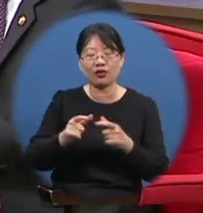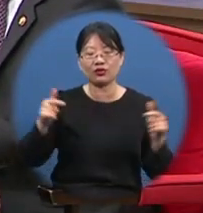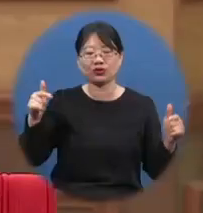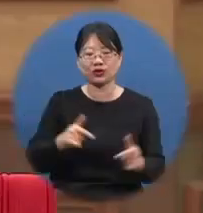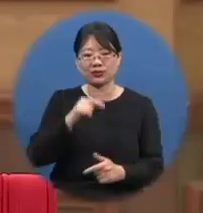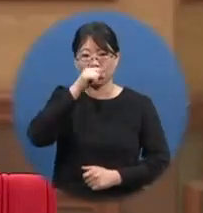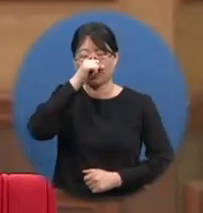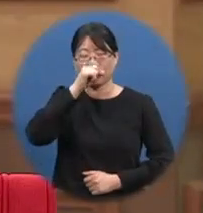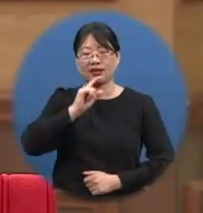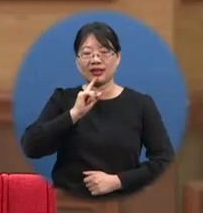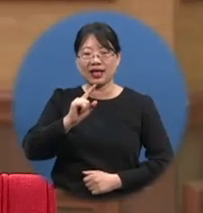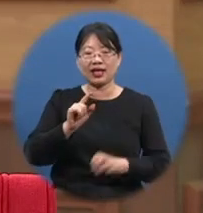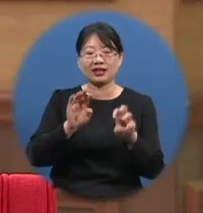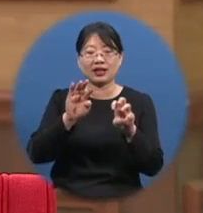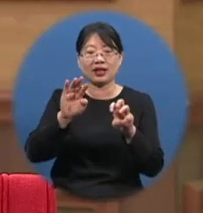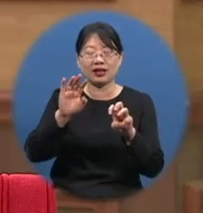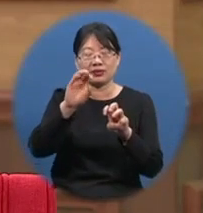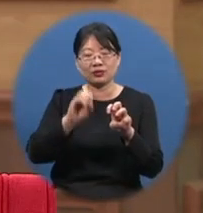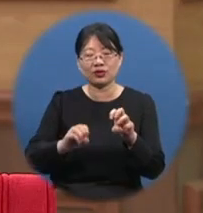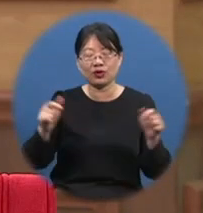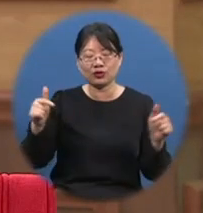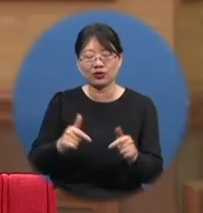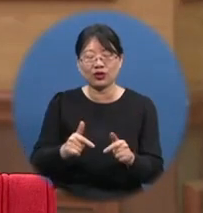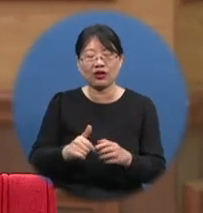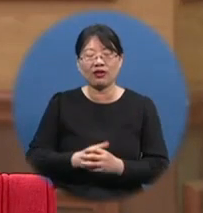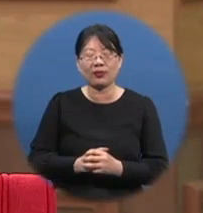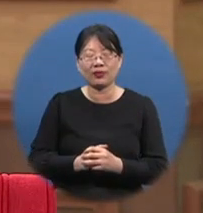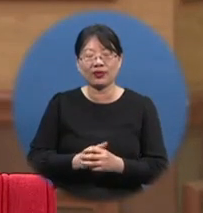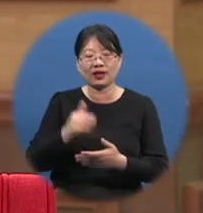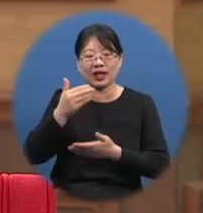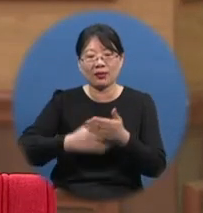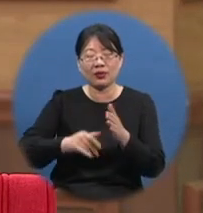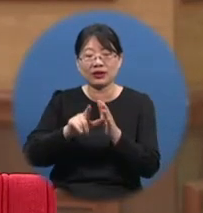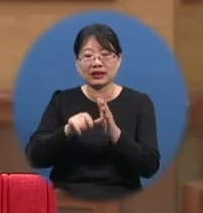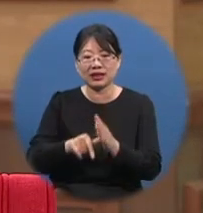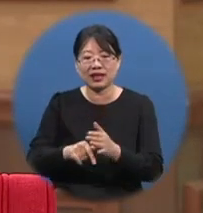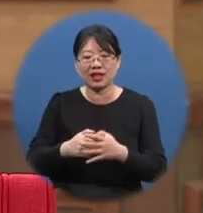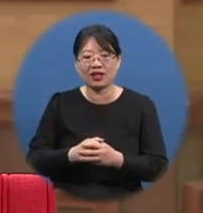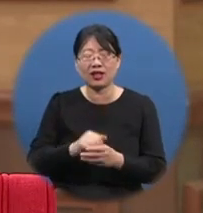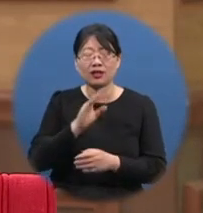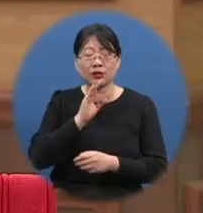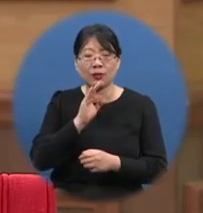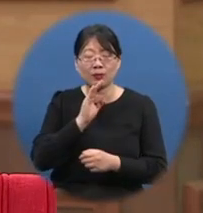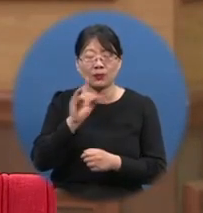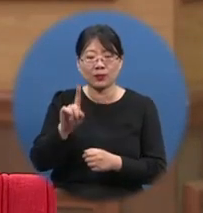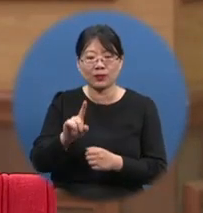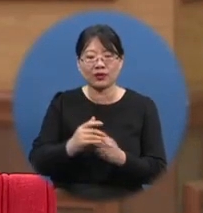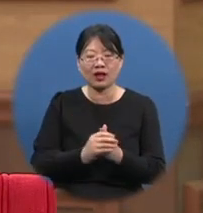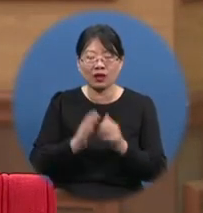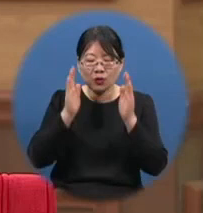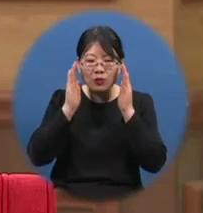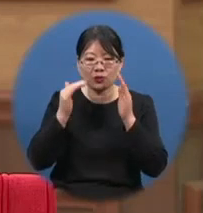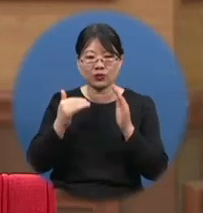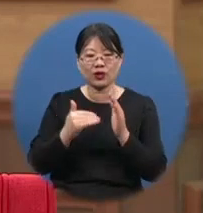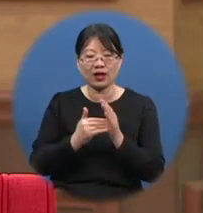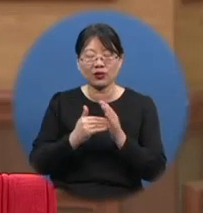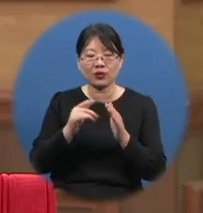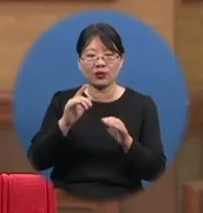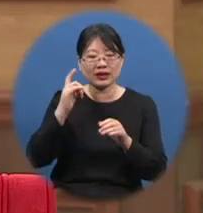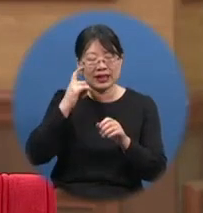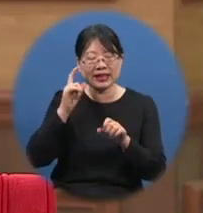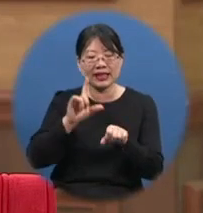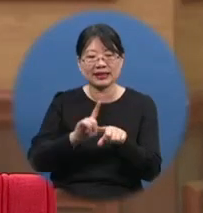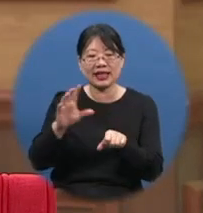줄여주자. 한 30%대 정도로 좀 줄이면은 나머지 시간을 정말 공부하고 생각할